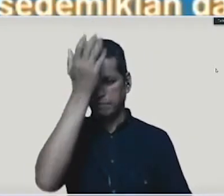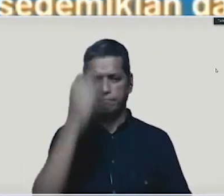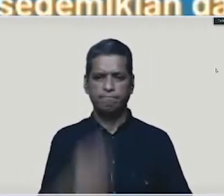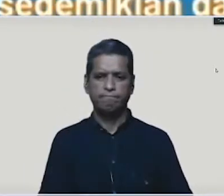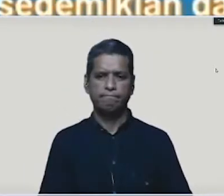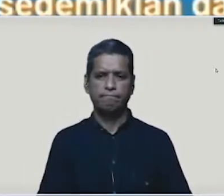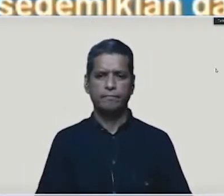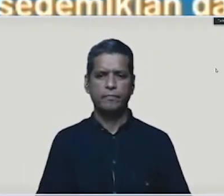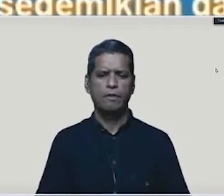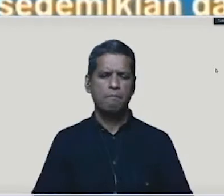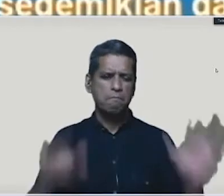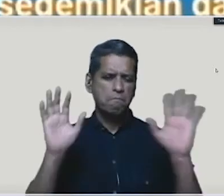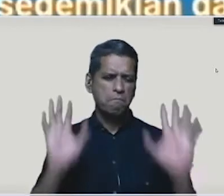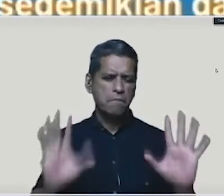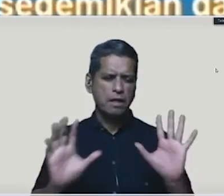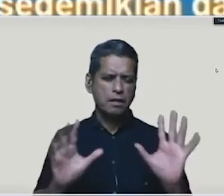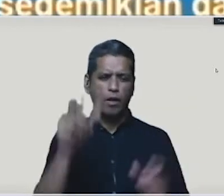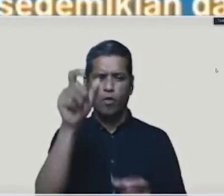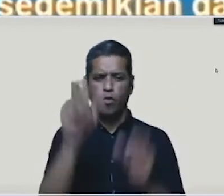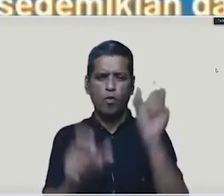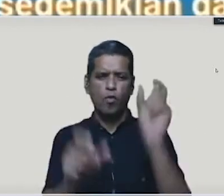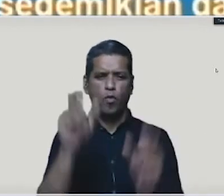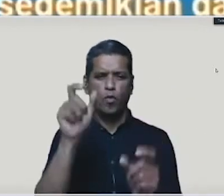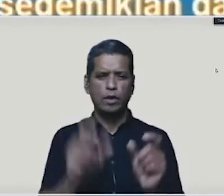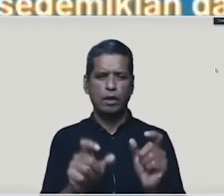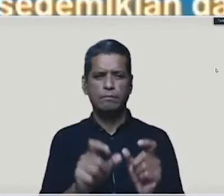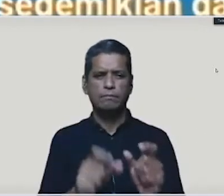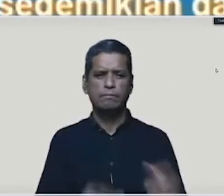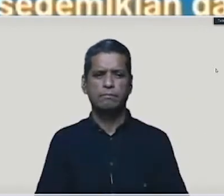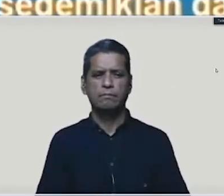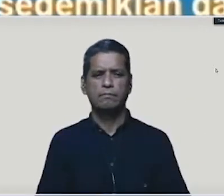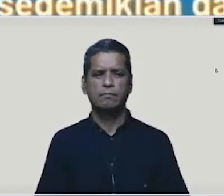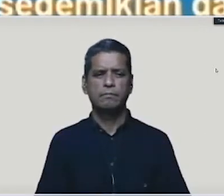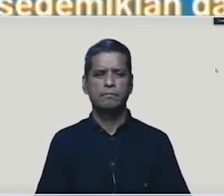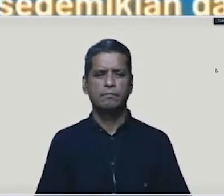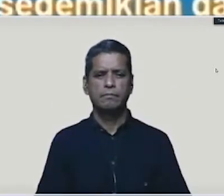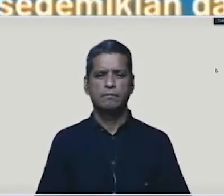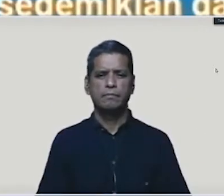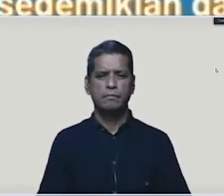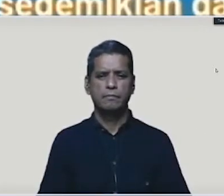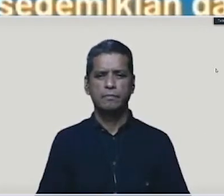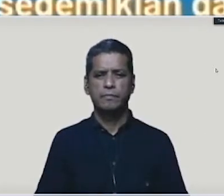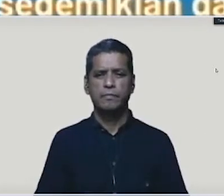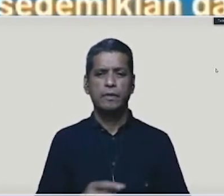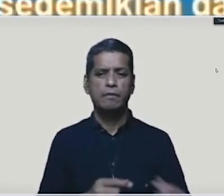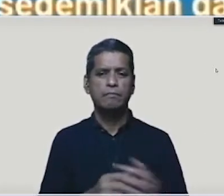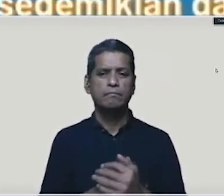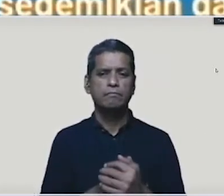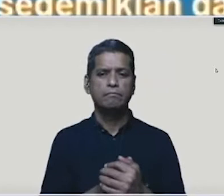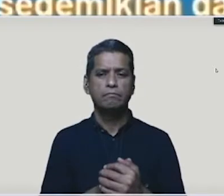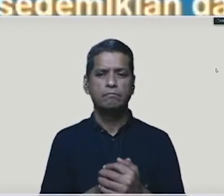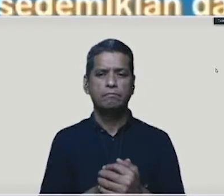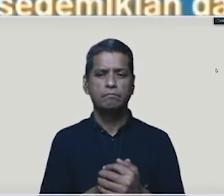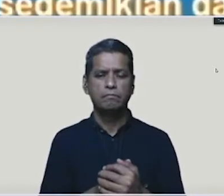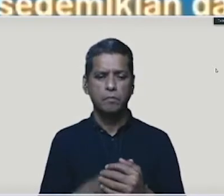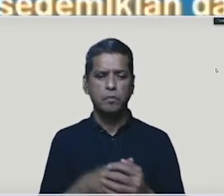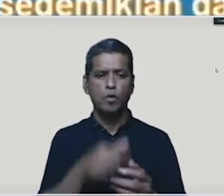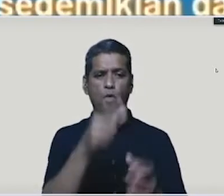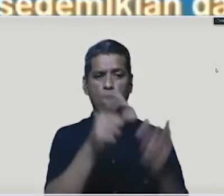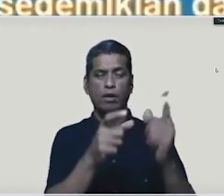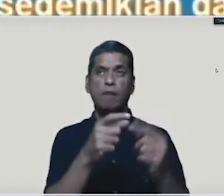banyak orang yang hidup berdasarkan kontak dengan para ahli perbintangan